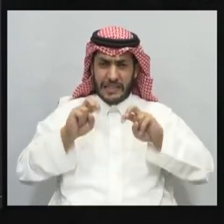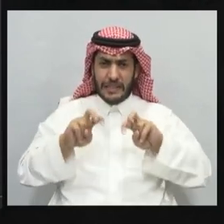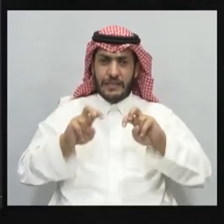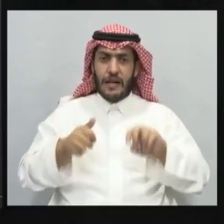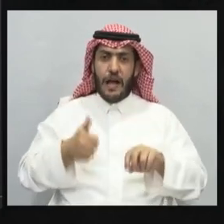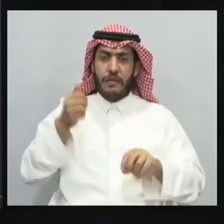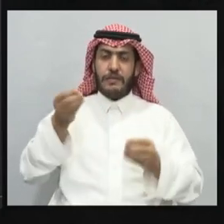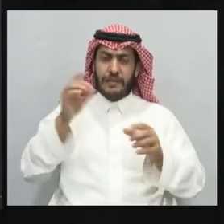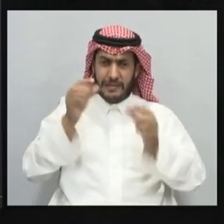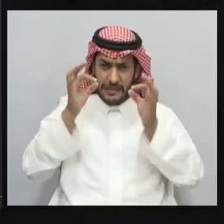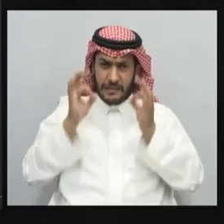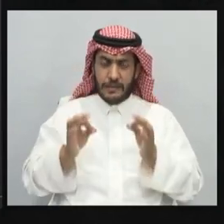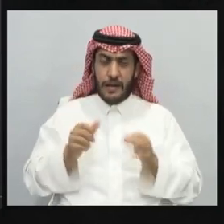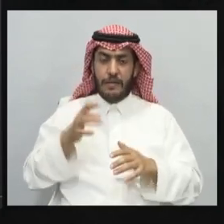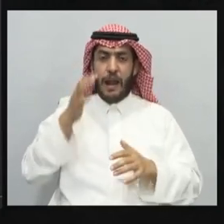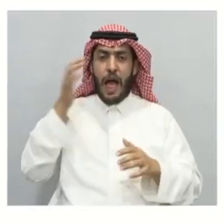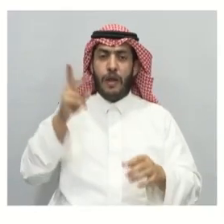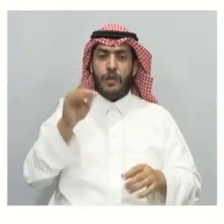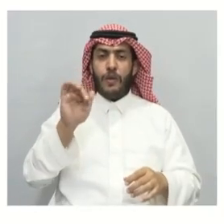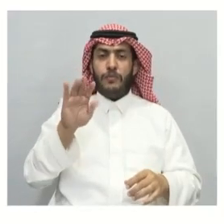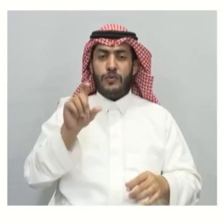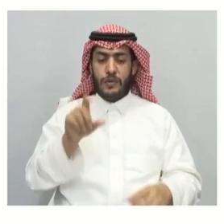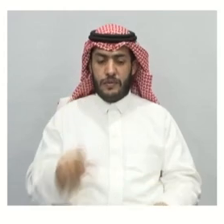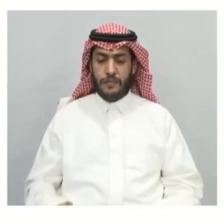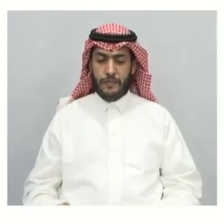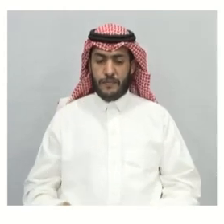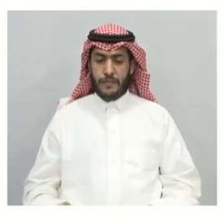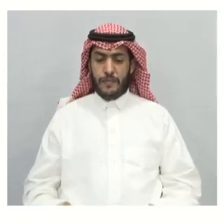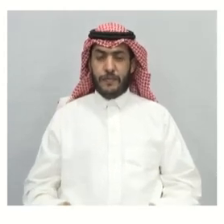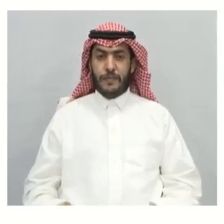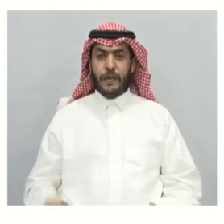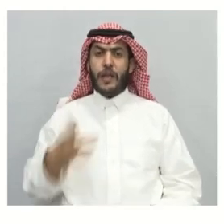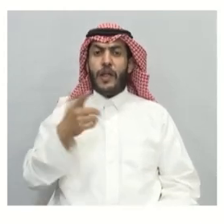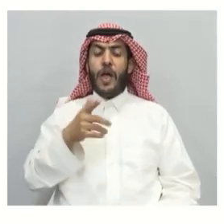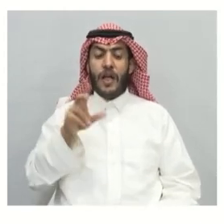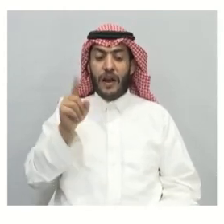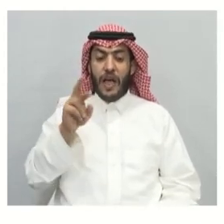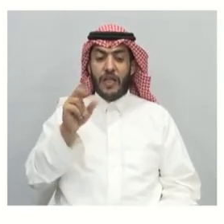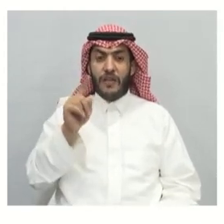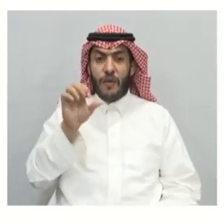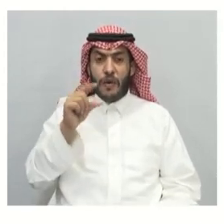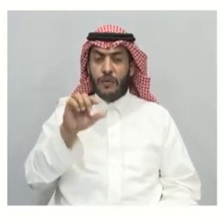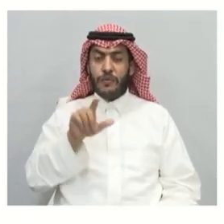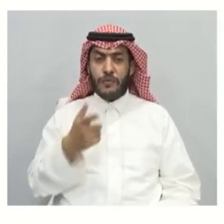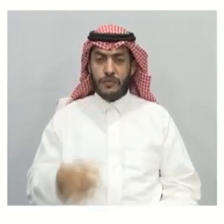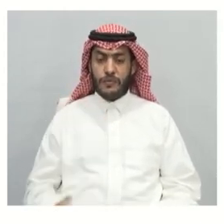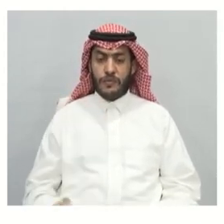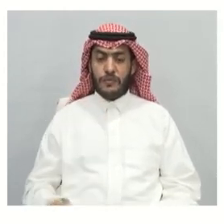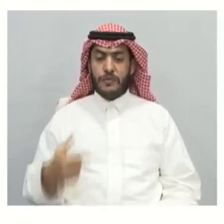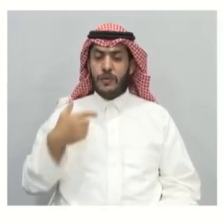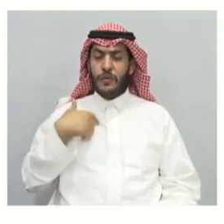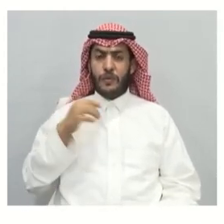وشكل ادق من العالم طمسون ايش سوى رذرفورد رذرفورد